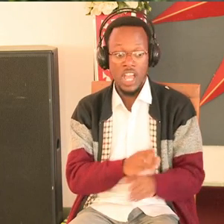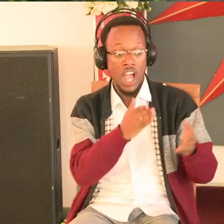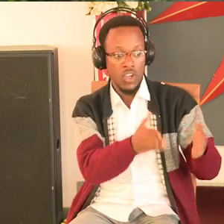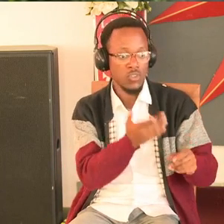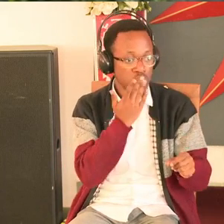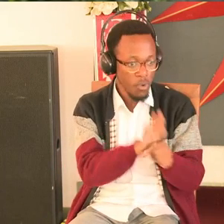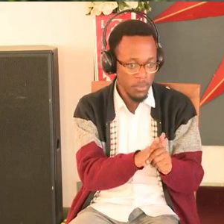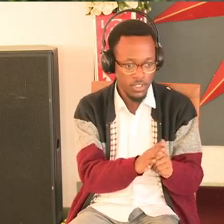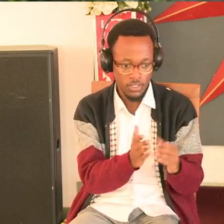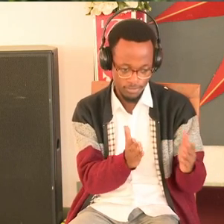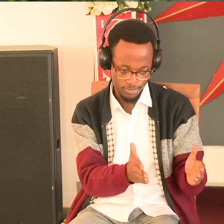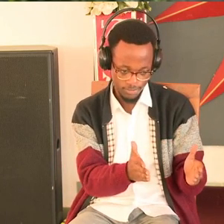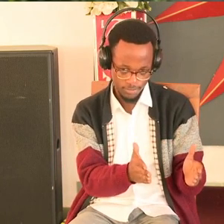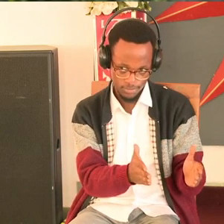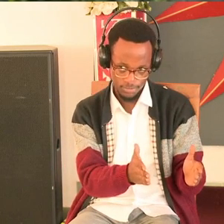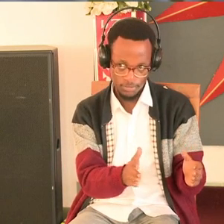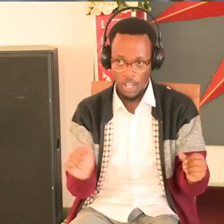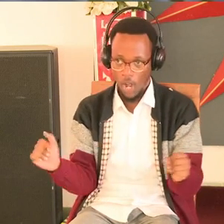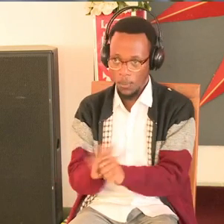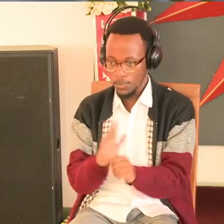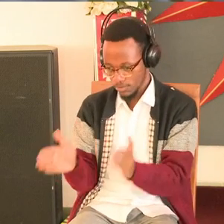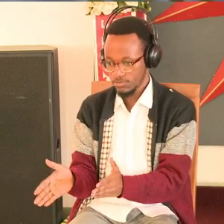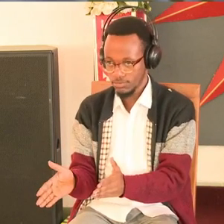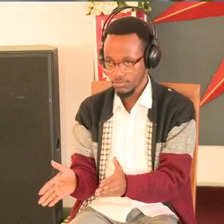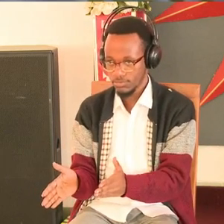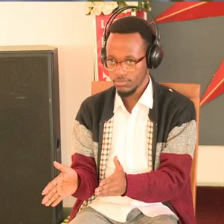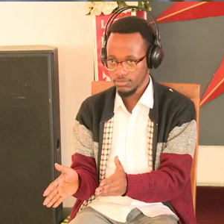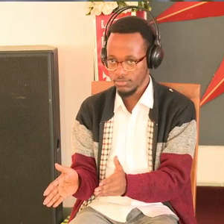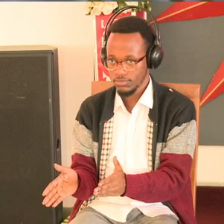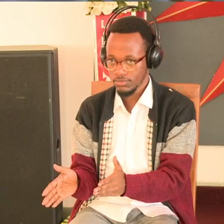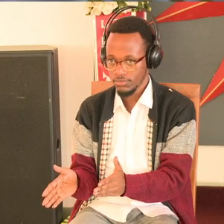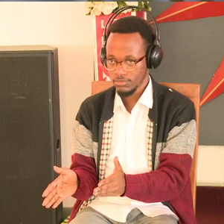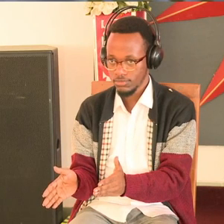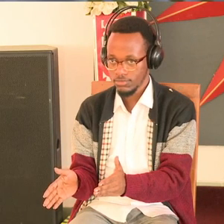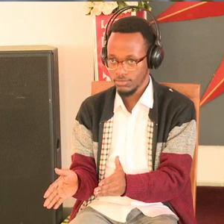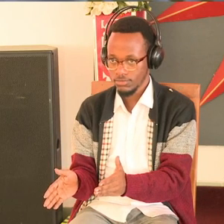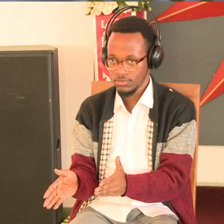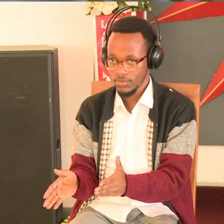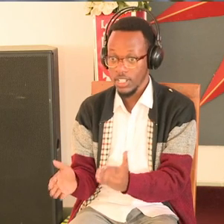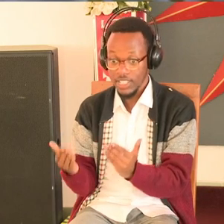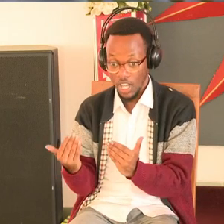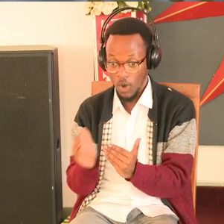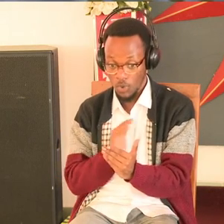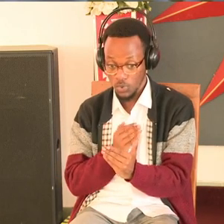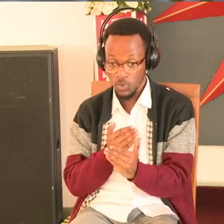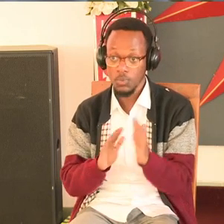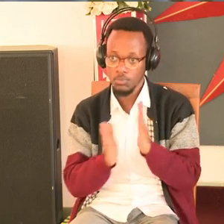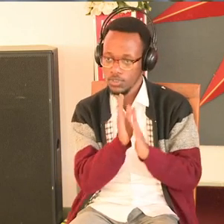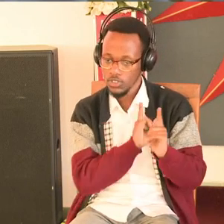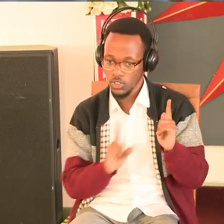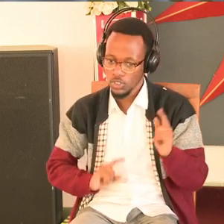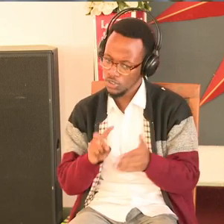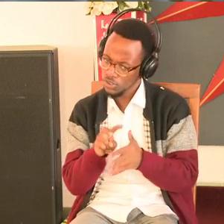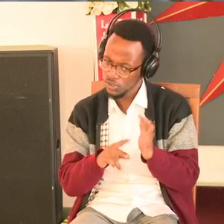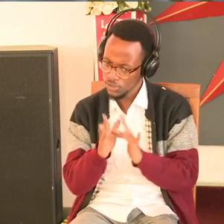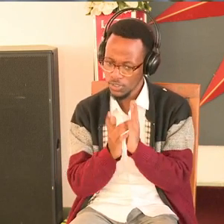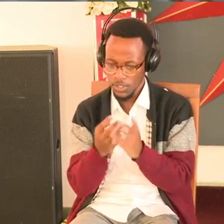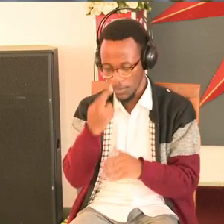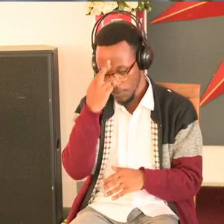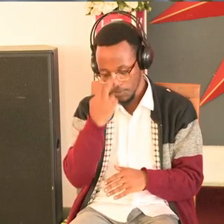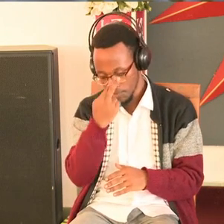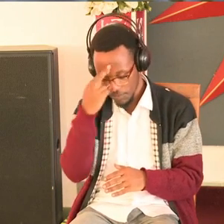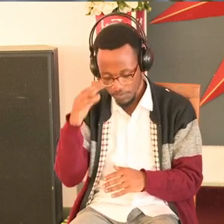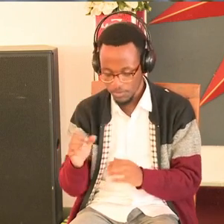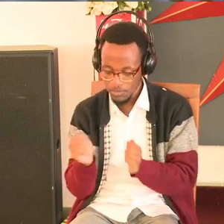hakaba gusohora kwaryo. Umwami ashimirwe nanone kubw'ibyo. Noneho turajya mu Baroma cumi na rimwe, Abaroma cumi na